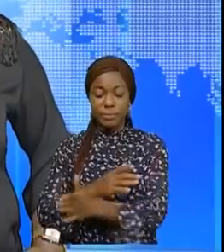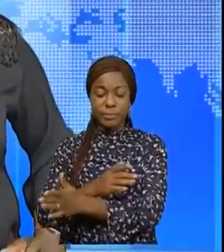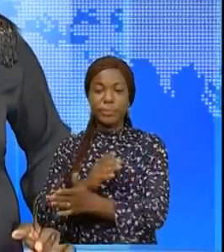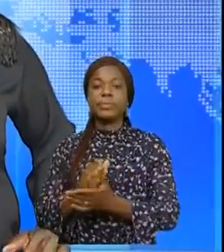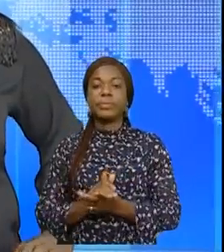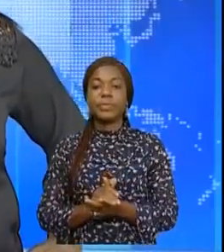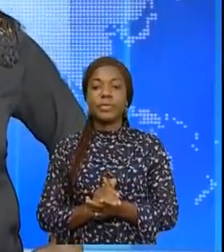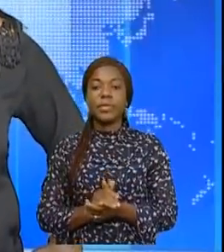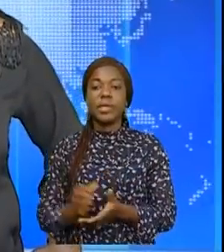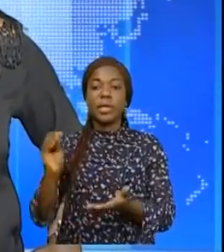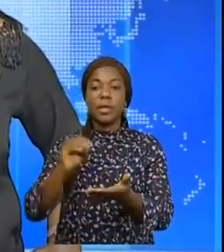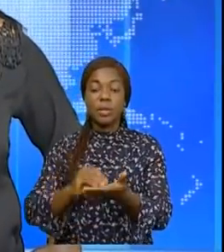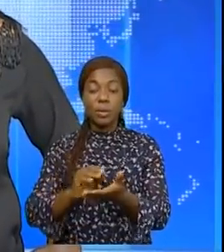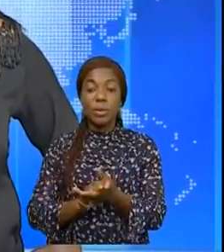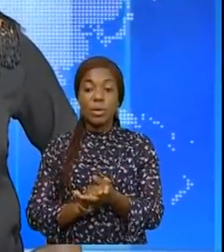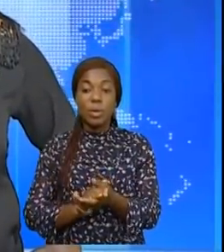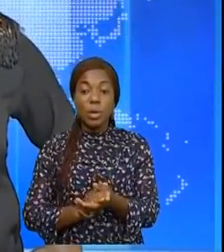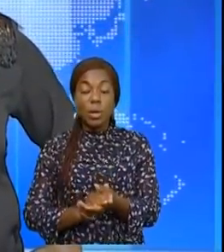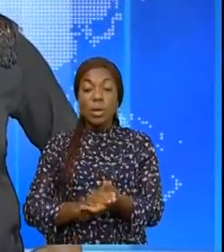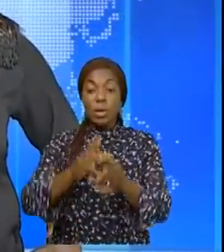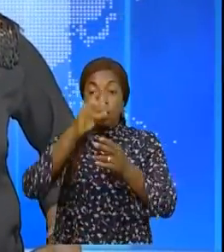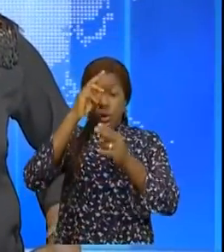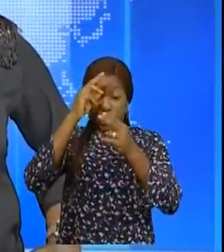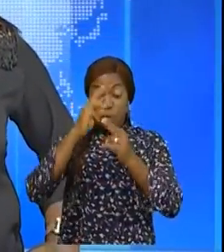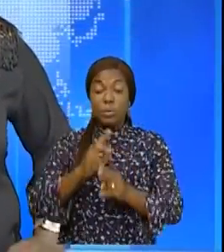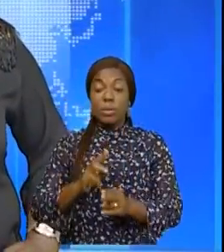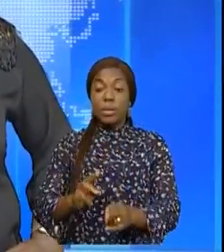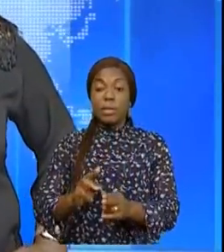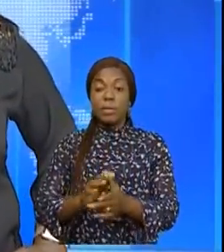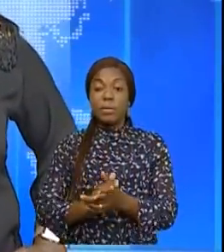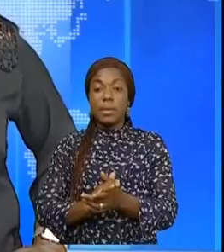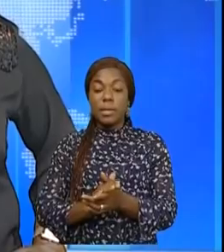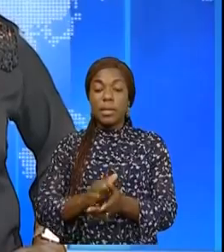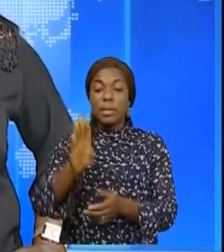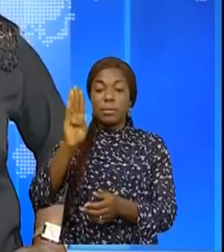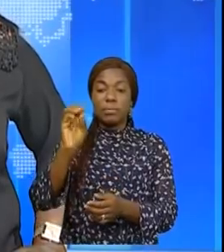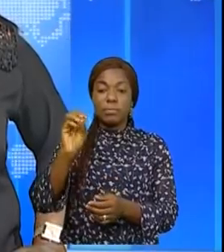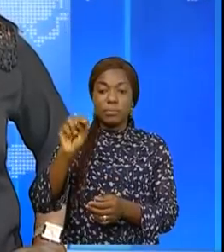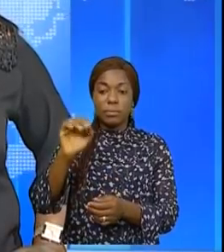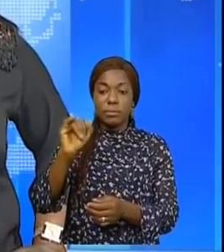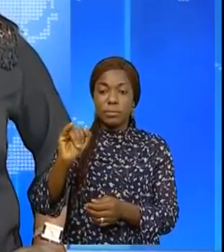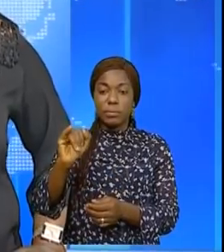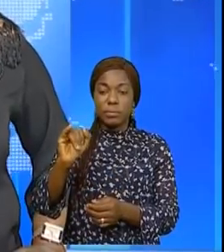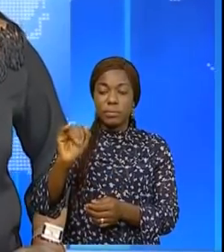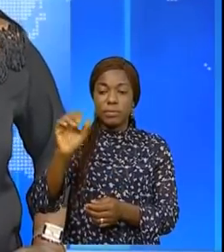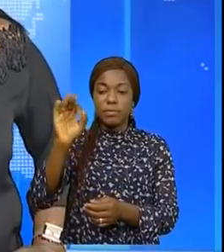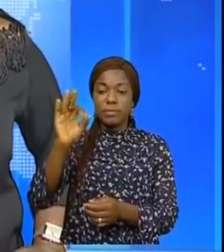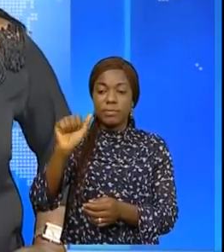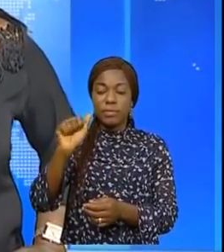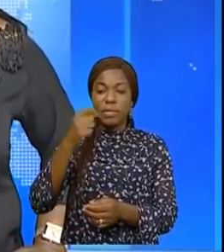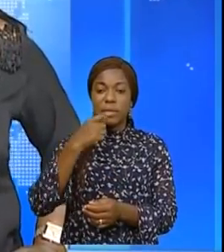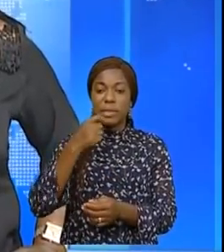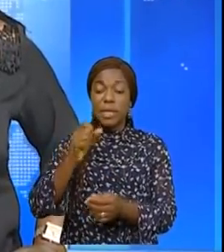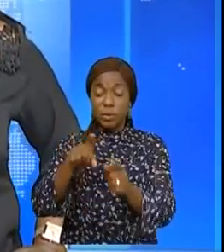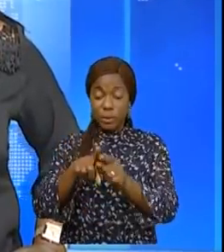Et puis l'honorable Boniface Balamage, qui est présentement à Goma, lui aussi a lancé un appel de solidarité aux Gomatraciens. Un reportage de Mami